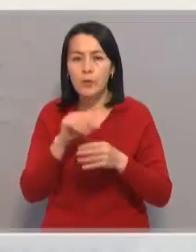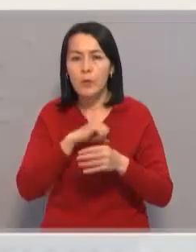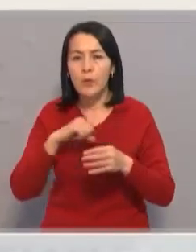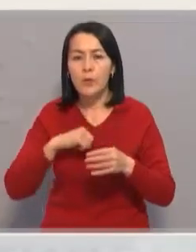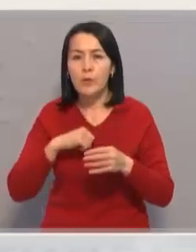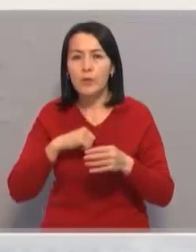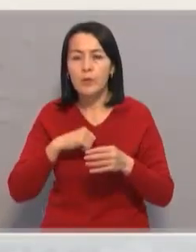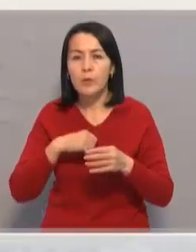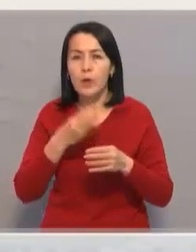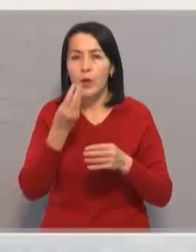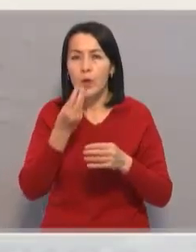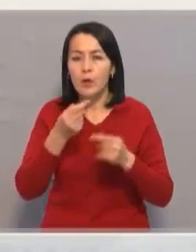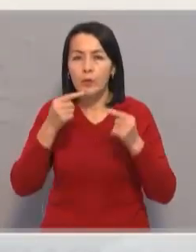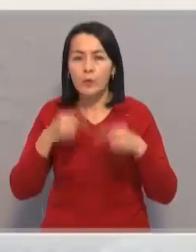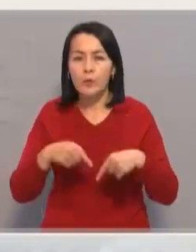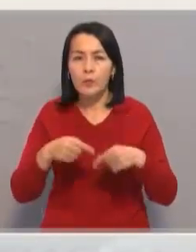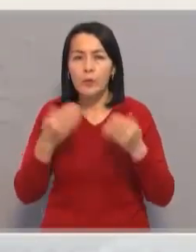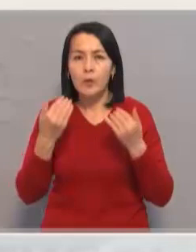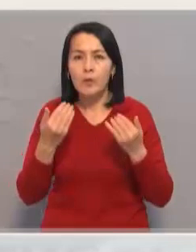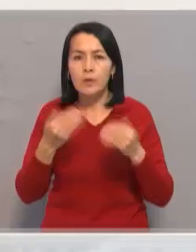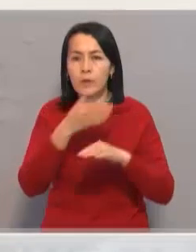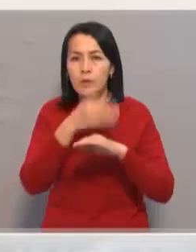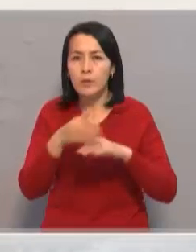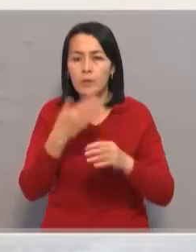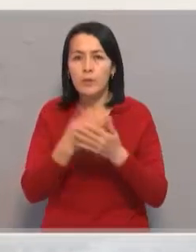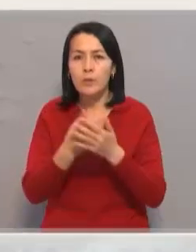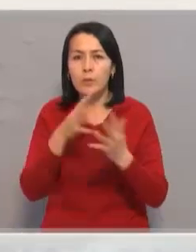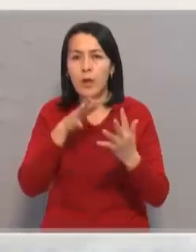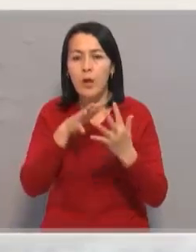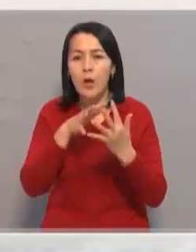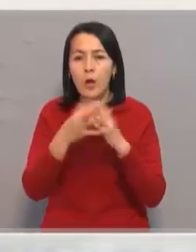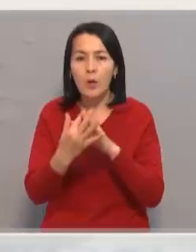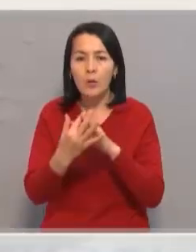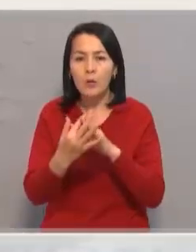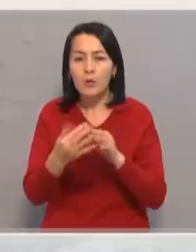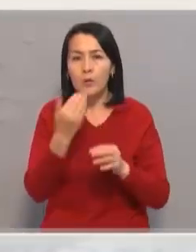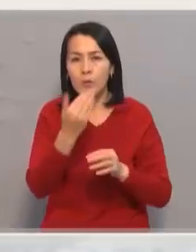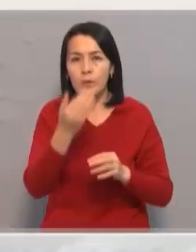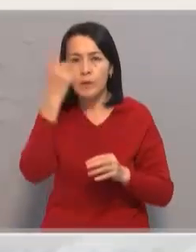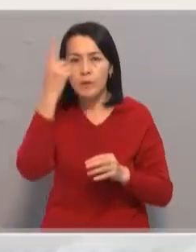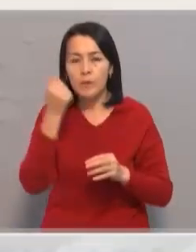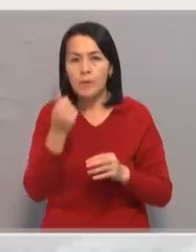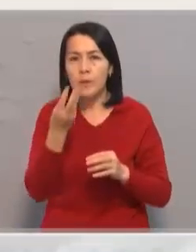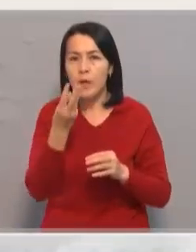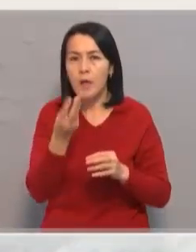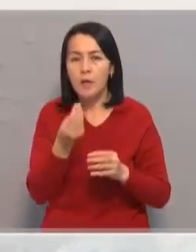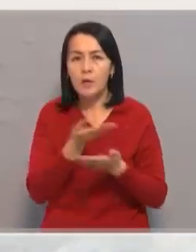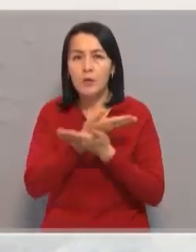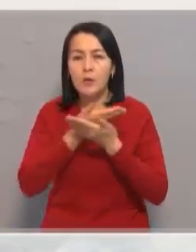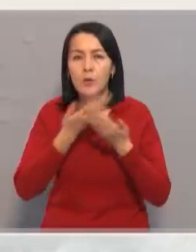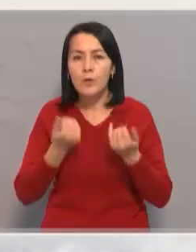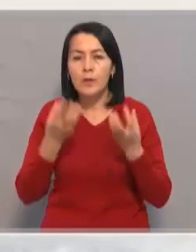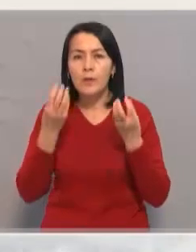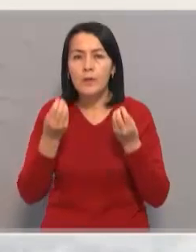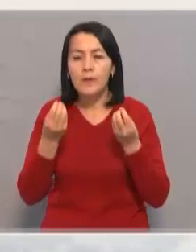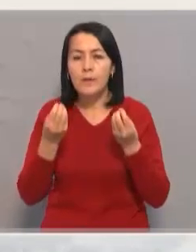өзіндік құнын төмен түсіру үшін ол субсидия сұрайды. Өйткені ауылды жерлерде өзіңізге белгілі қаржылығының жоқтылығын